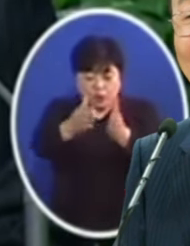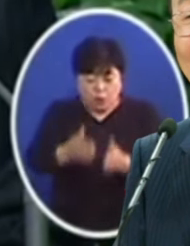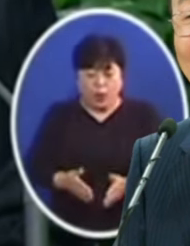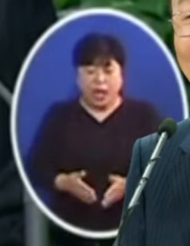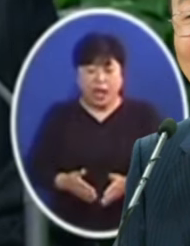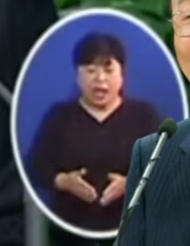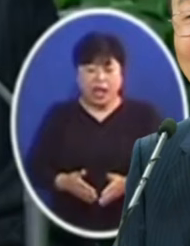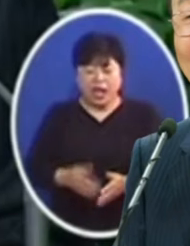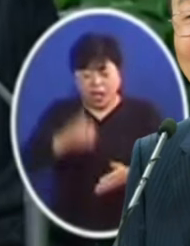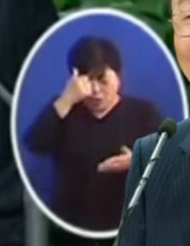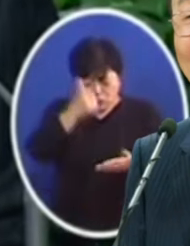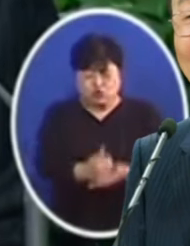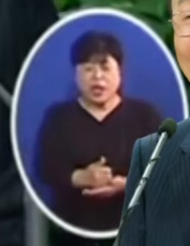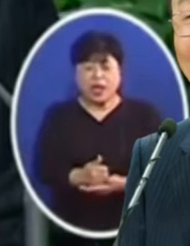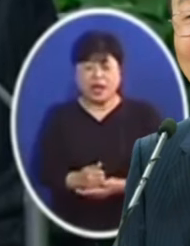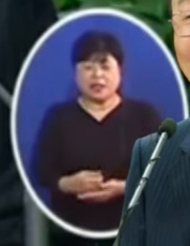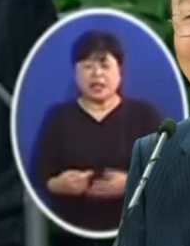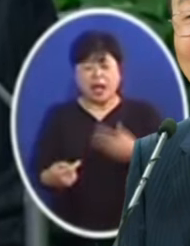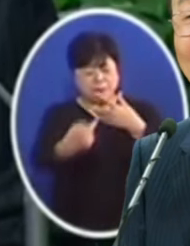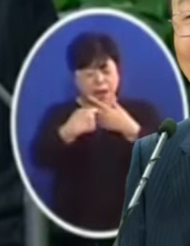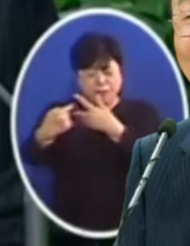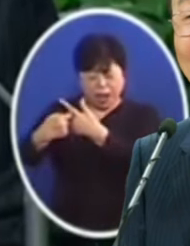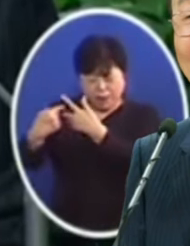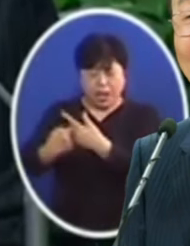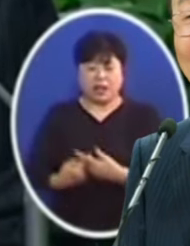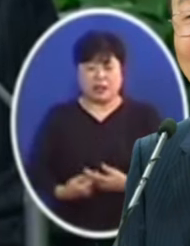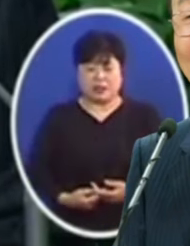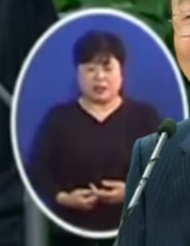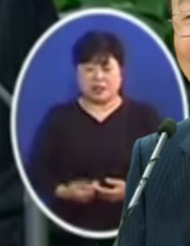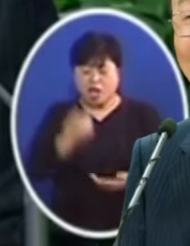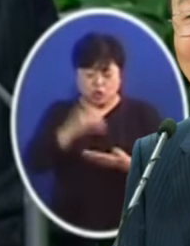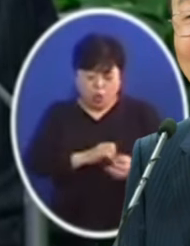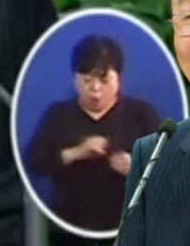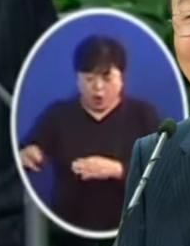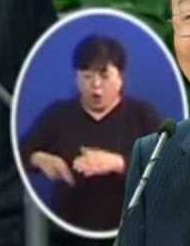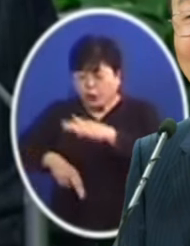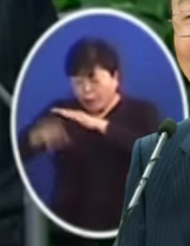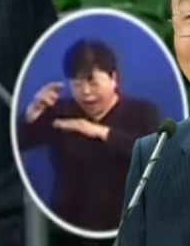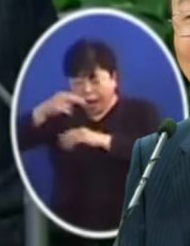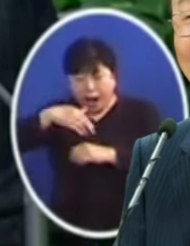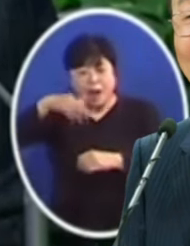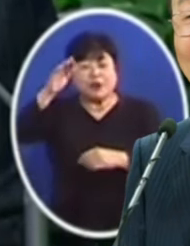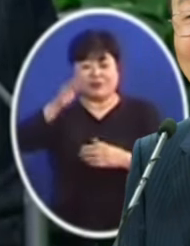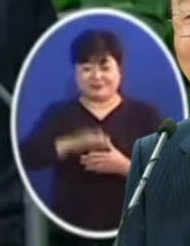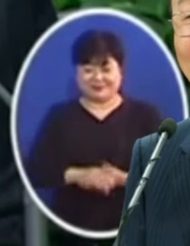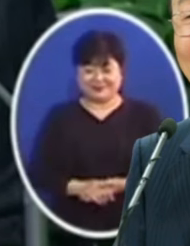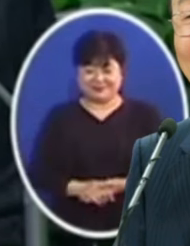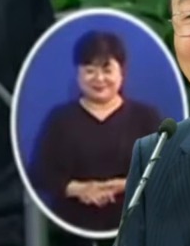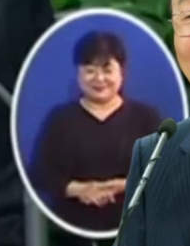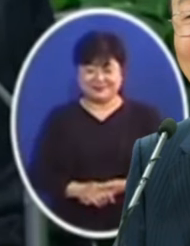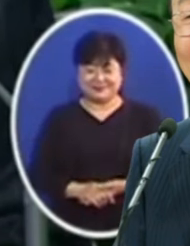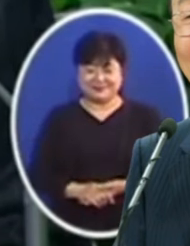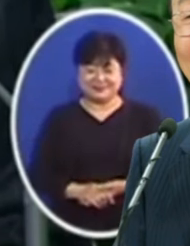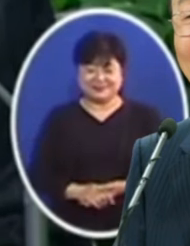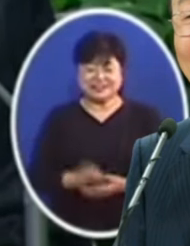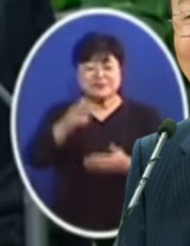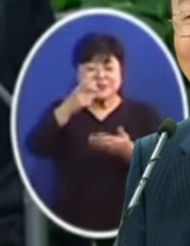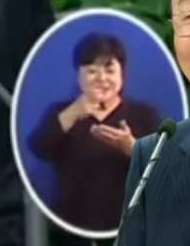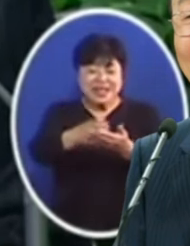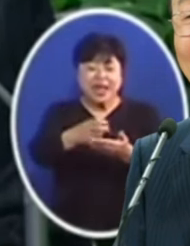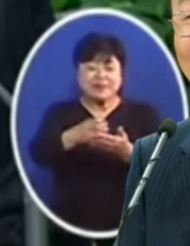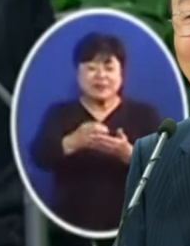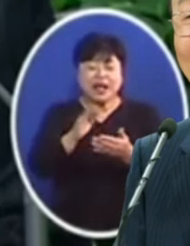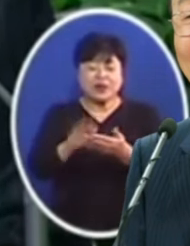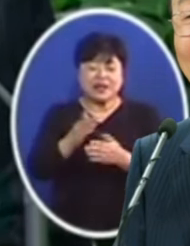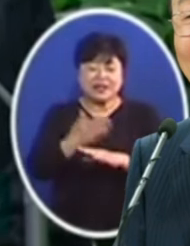다 죄가 드러났기 때문인 것입니다. 모두 다 돌멩이를 내버려 놓고 한 사람 두 사람 피해 뿌리고 말았는데 십계명에 보면 나